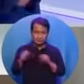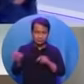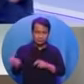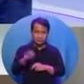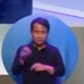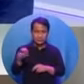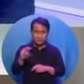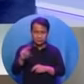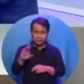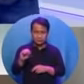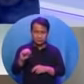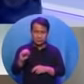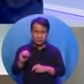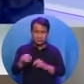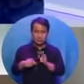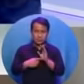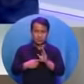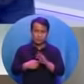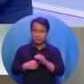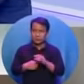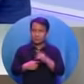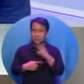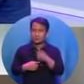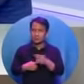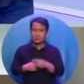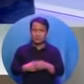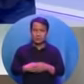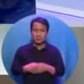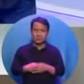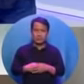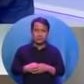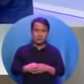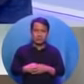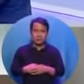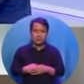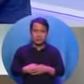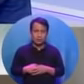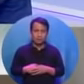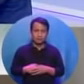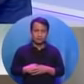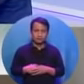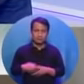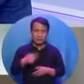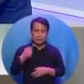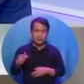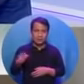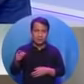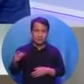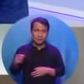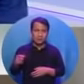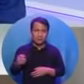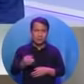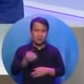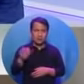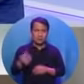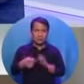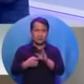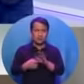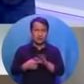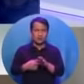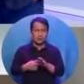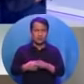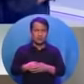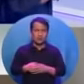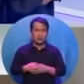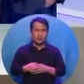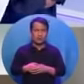Okay. At kayo ay sumasayo para sa mga turista na dumadayo dyan sa Bohol. Opo, kami po yon. Okay, kumusta naman yung negosyo dyan,